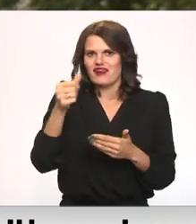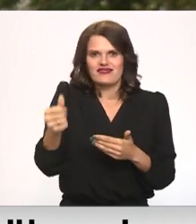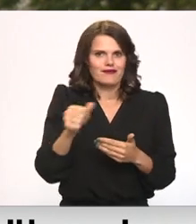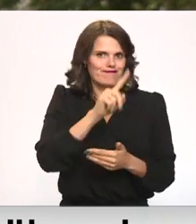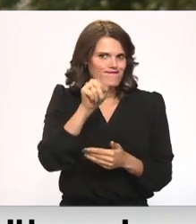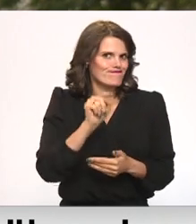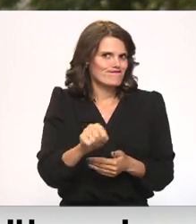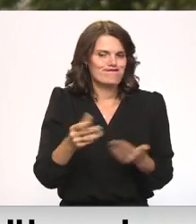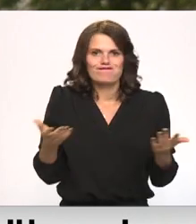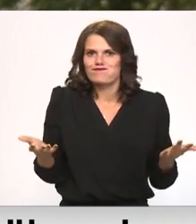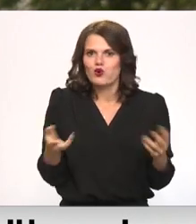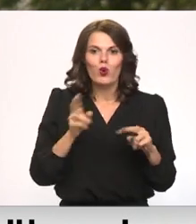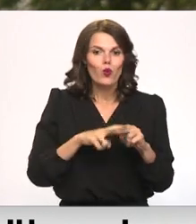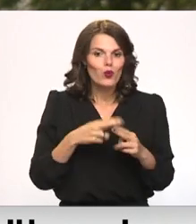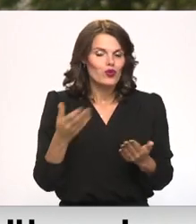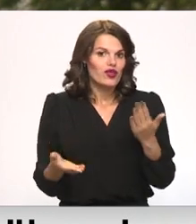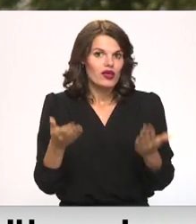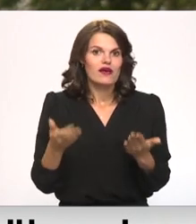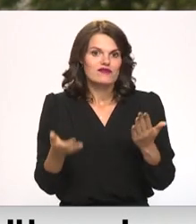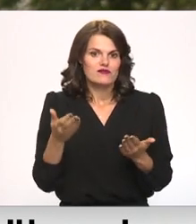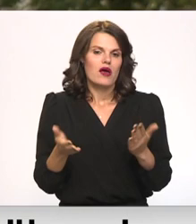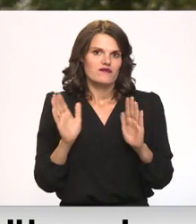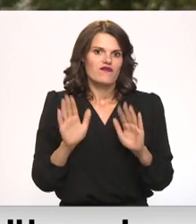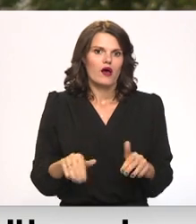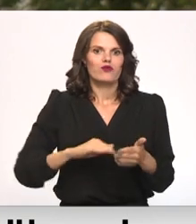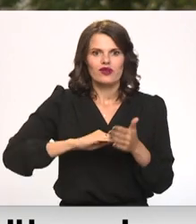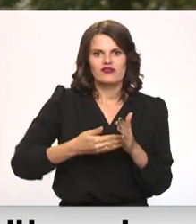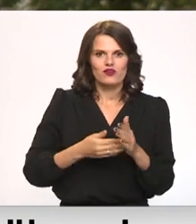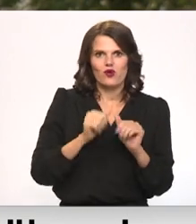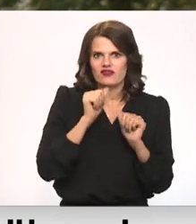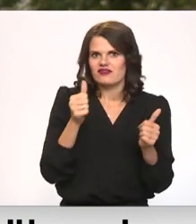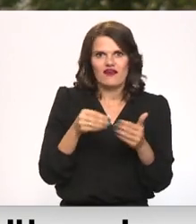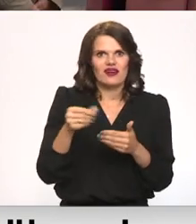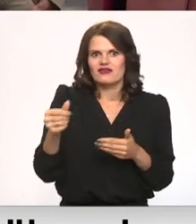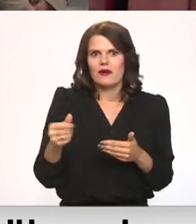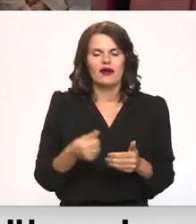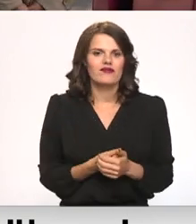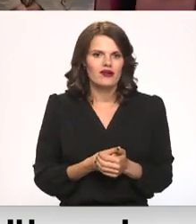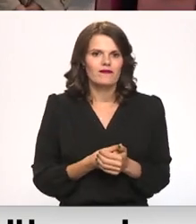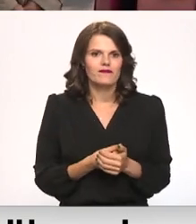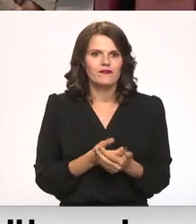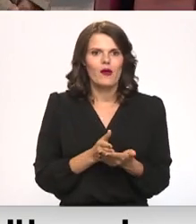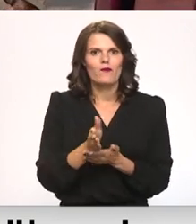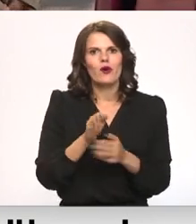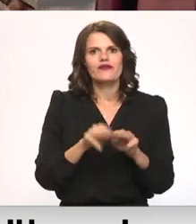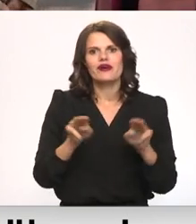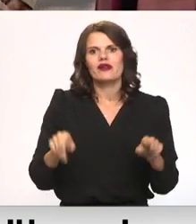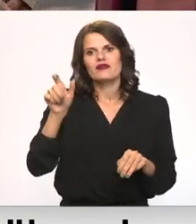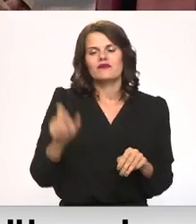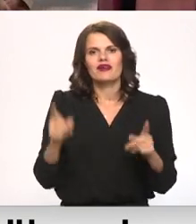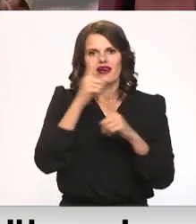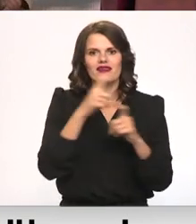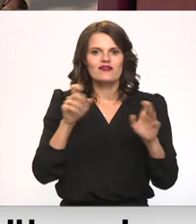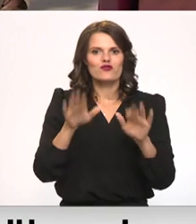zīmes, un iespējams, ka varam nonākt pie situācijas, kad arī nevaram samaksāt šos rēķinus. Nozares ministram ziņas par